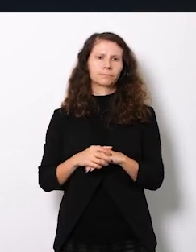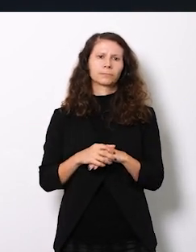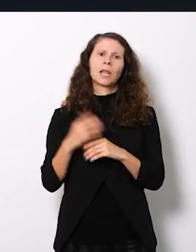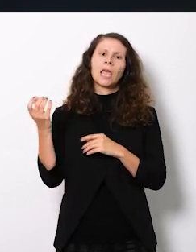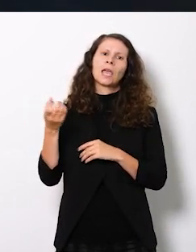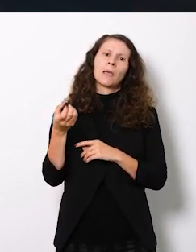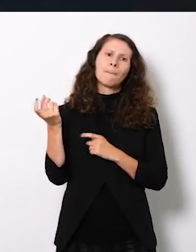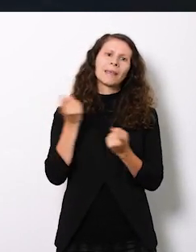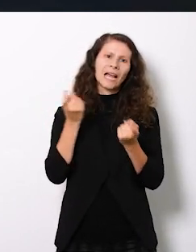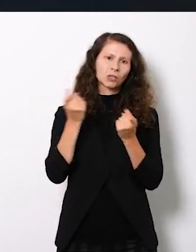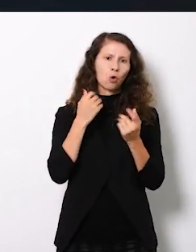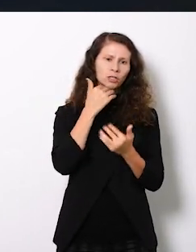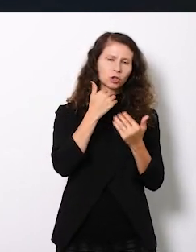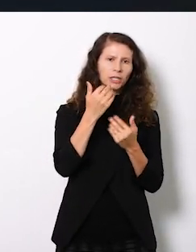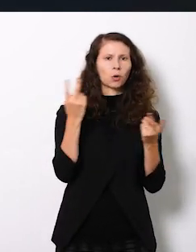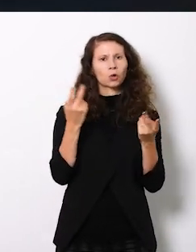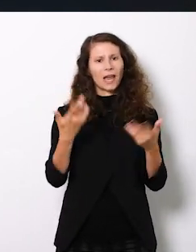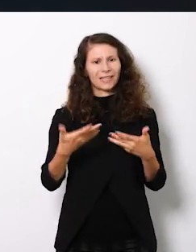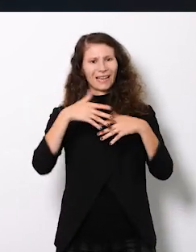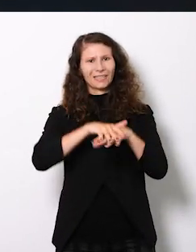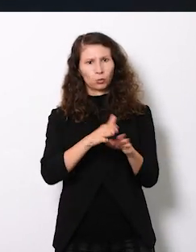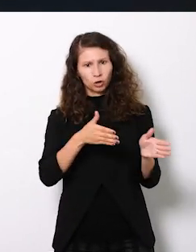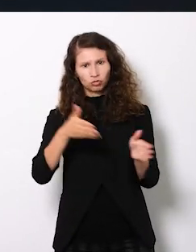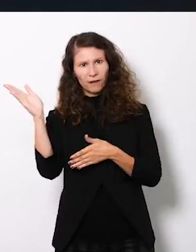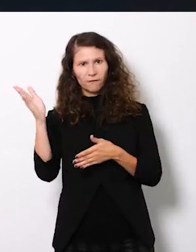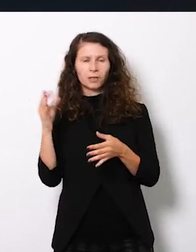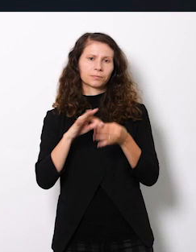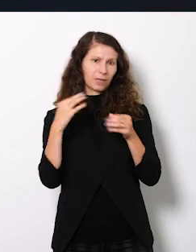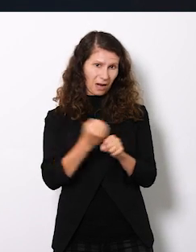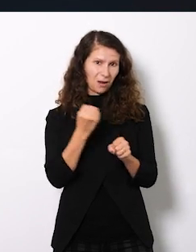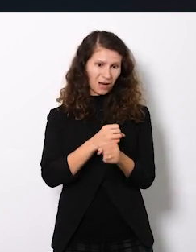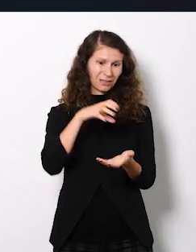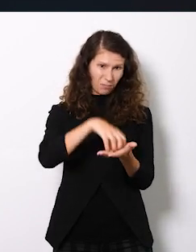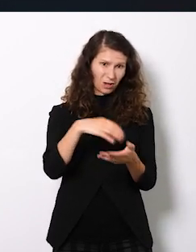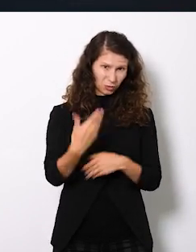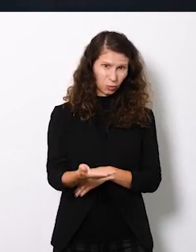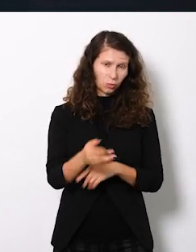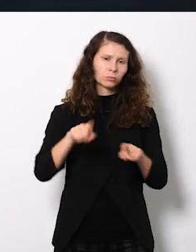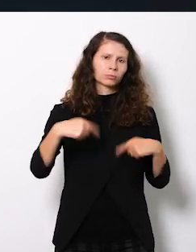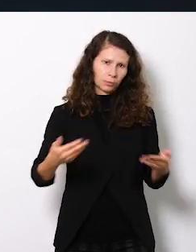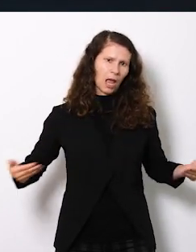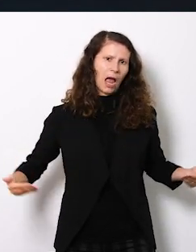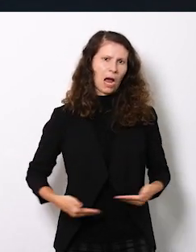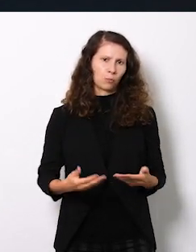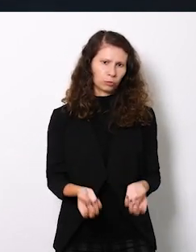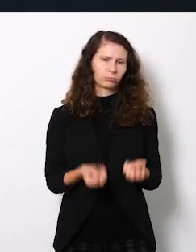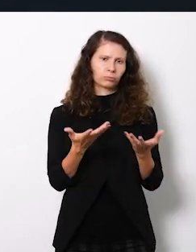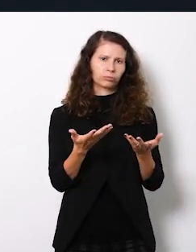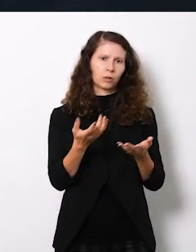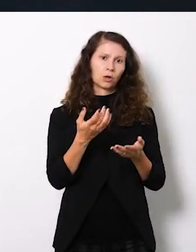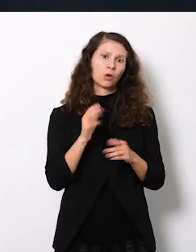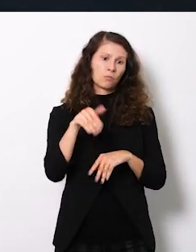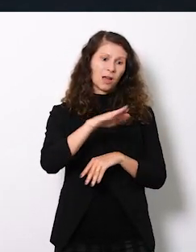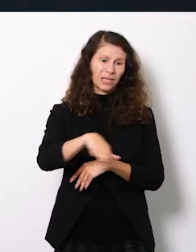Migrationsgeschichte und nicht gelungene Integration in den Arbeitsmarkt Armut produziert und über die Kinder dann